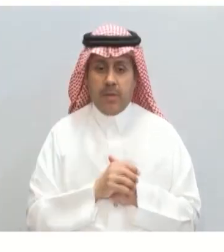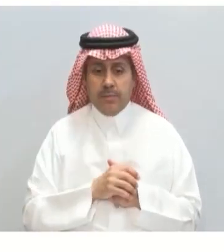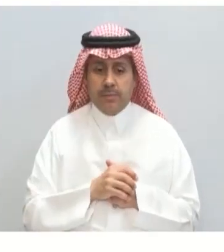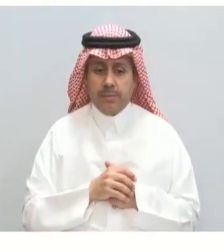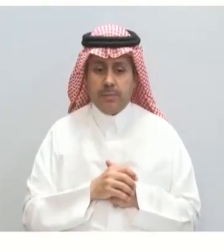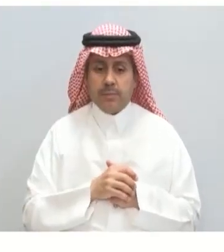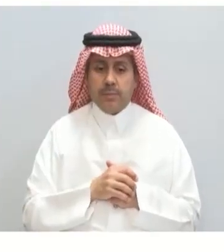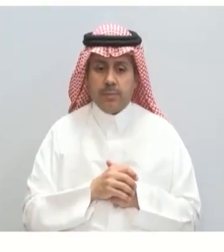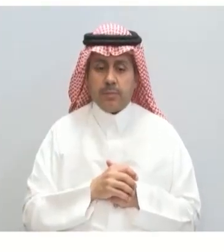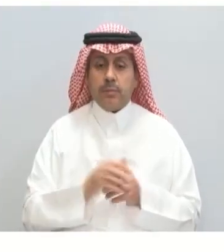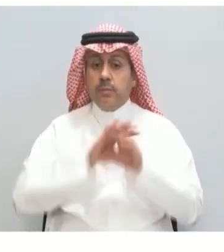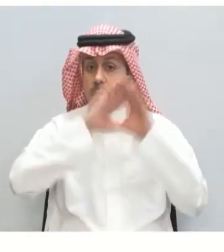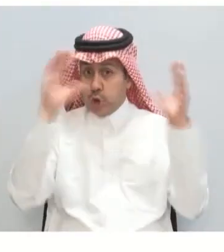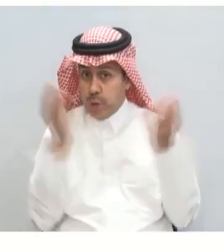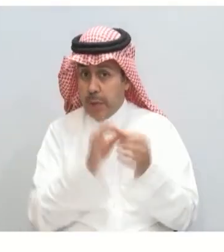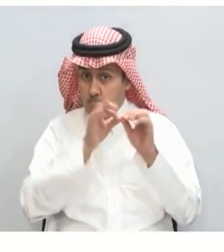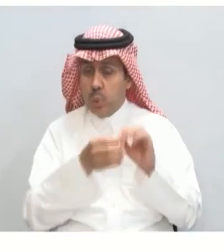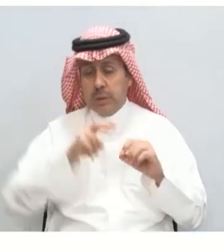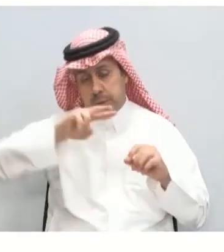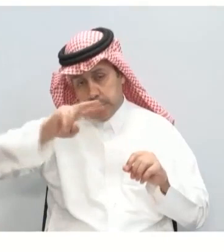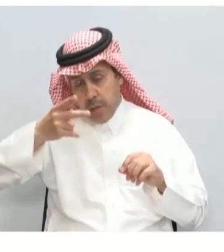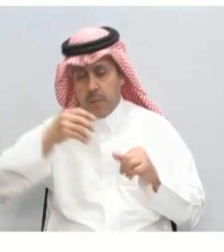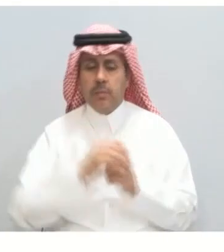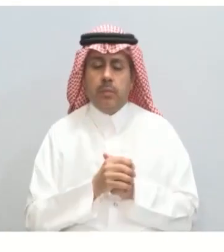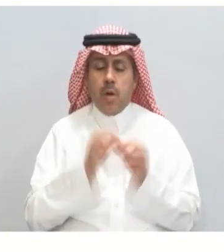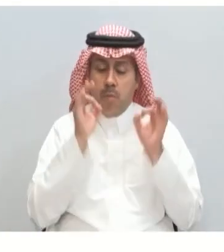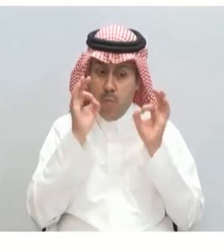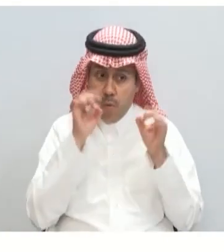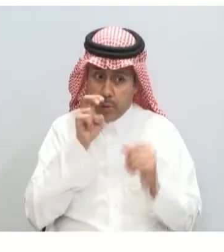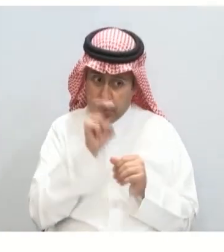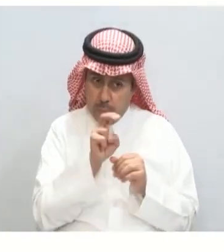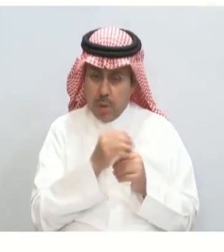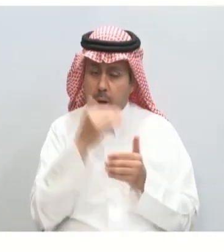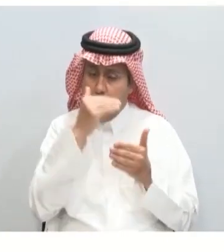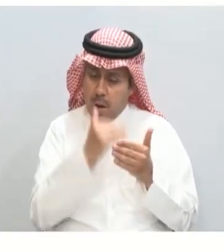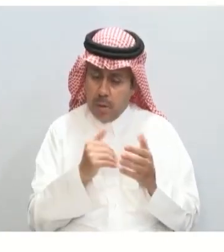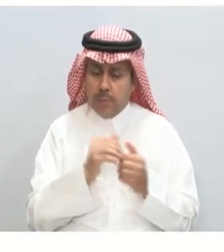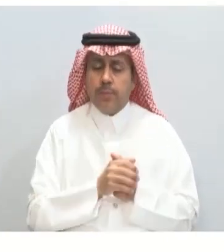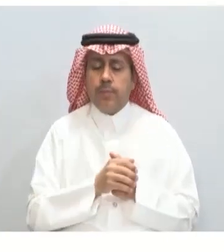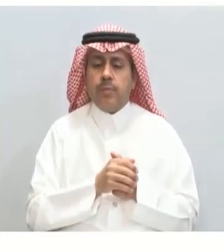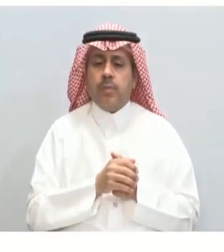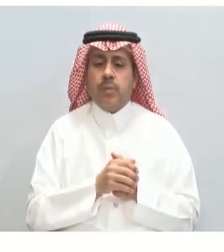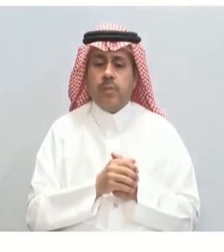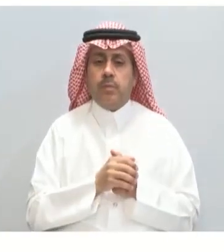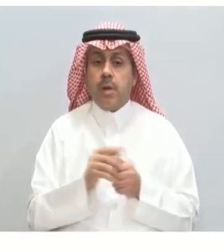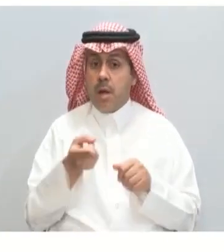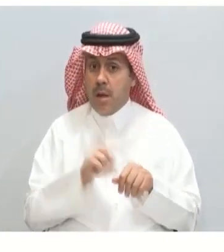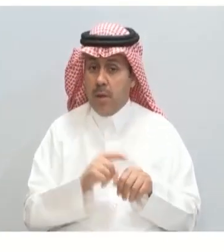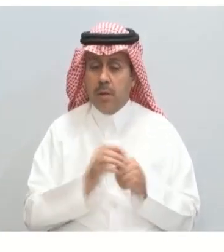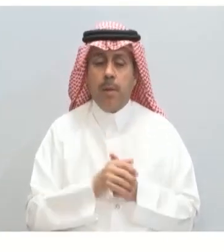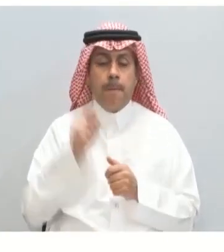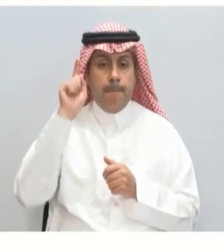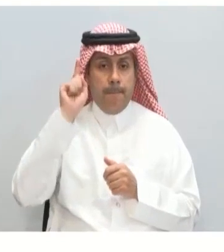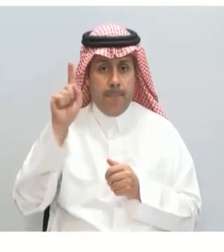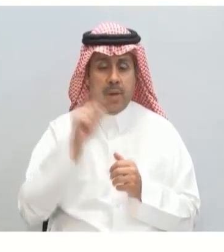القيد جميع القيود اختلفت لذلك يجب ان تنتبه لكل حاله وقيودها كذلك